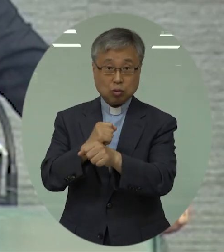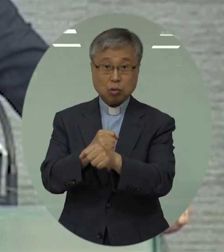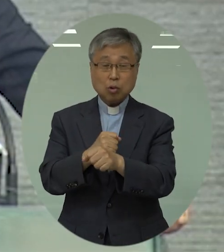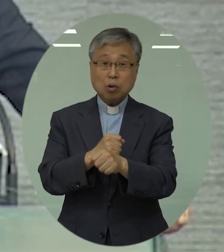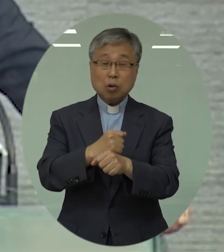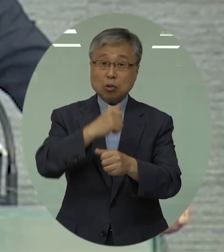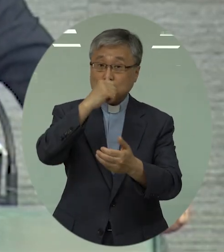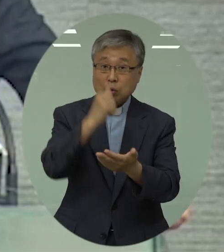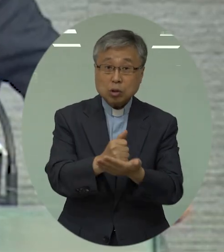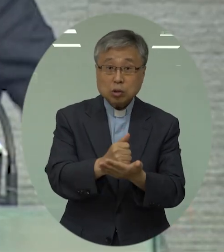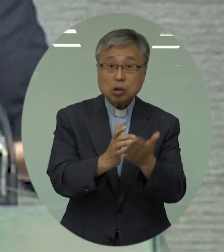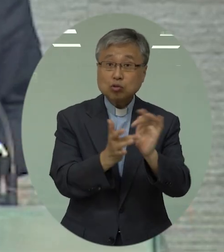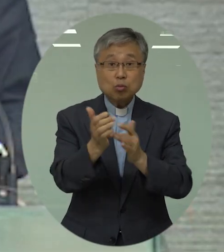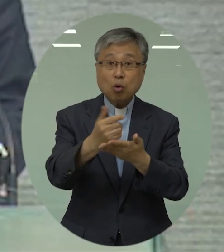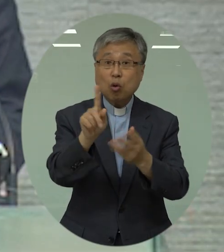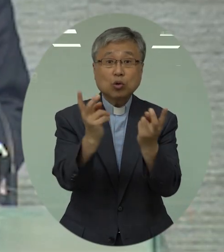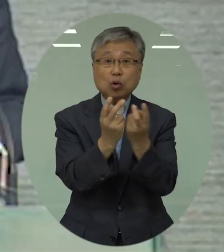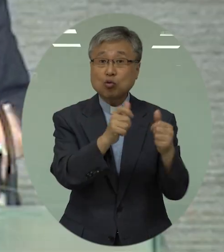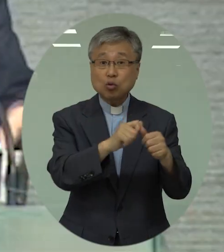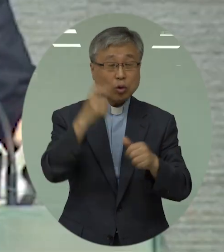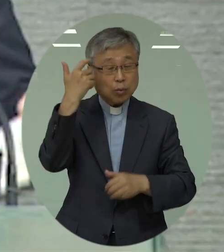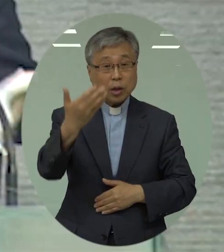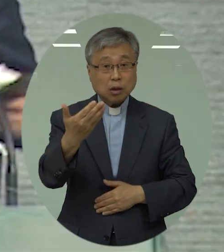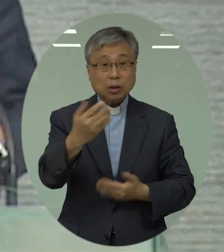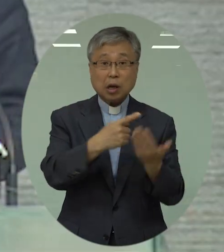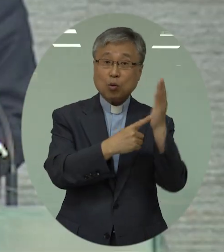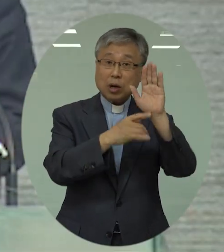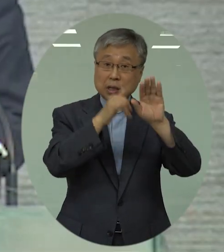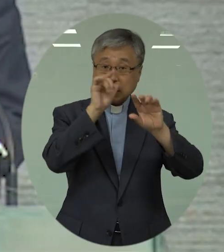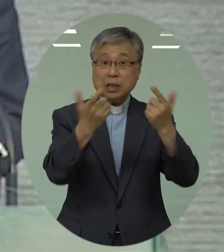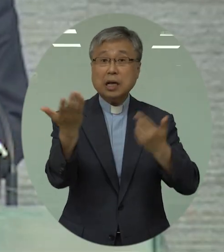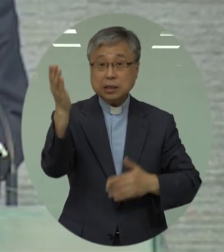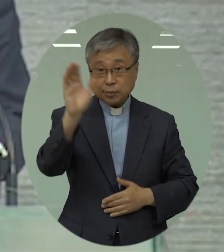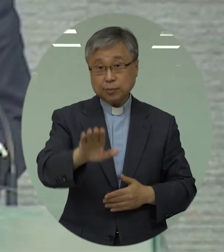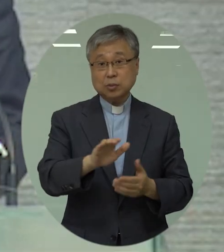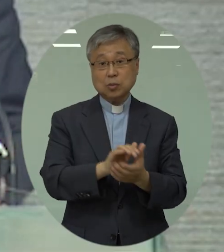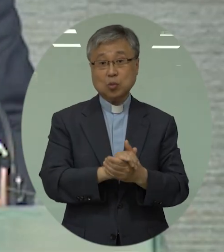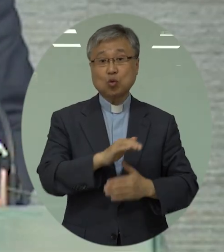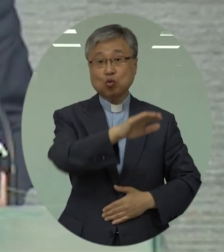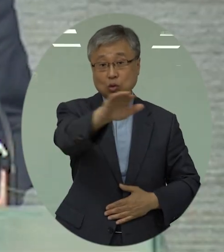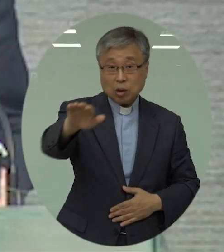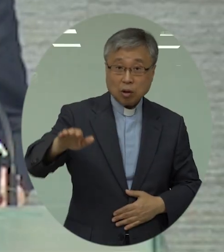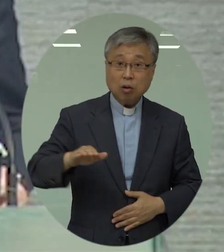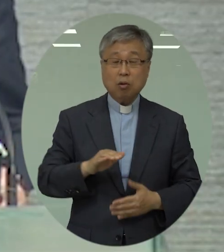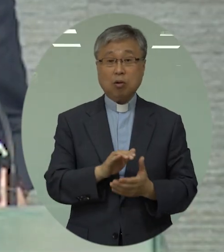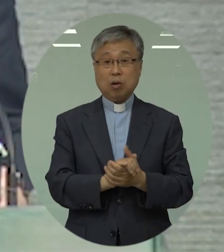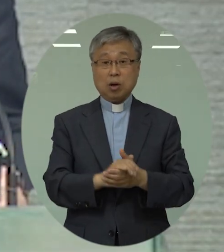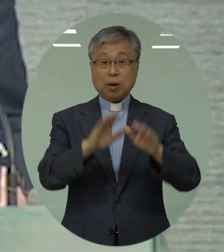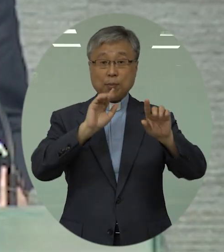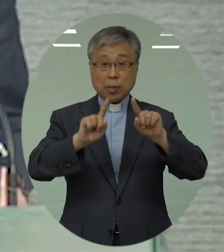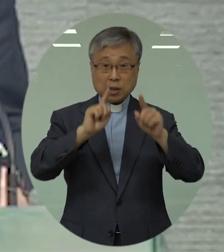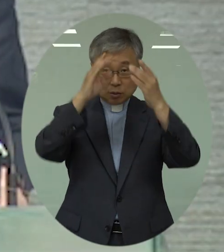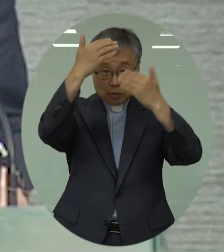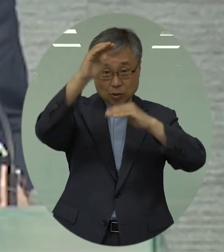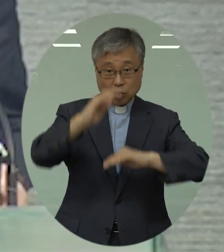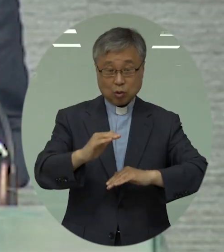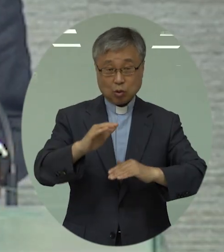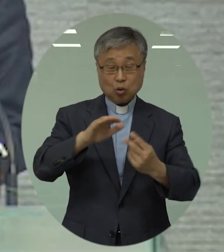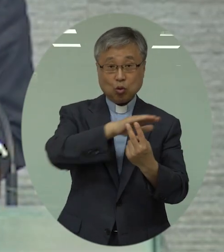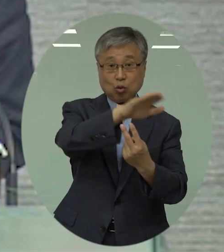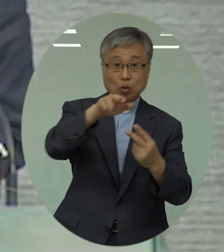어떻게 구원하십니까? 여기 나와 있지는 않지만 우리가 본문의 텍스트가